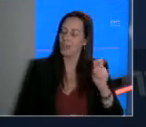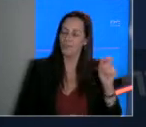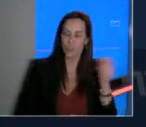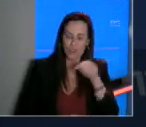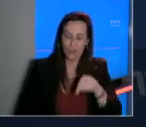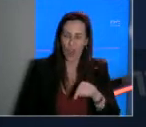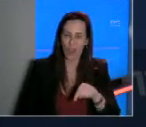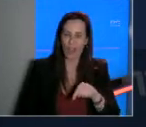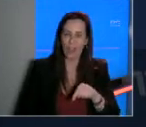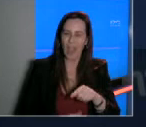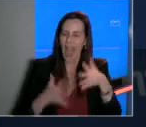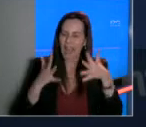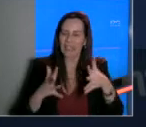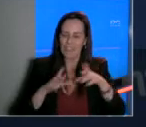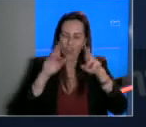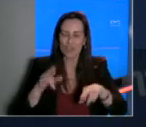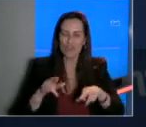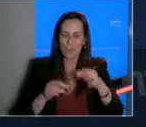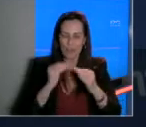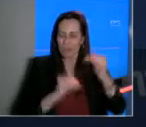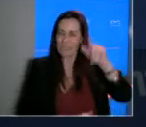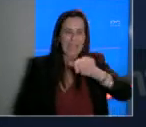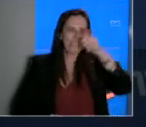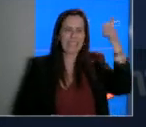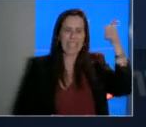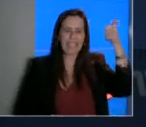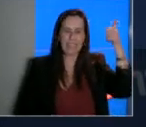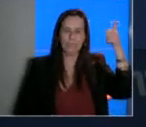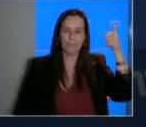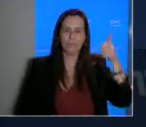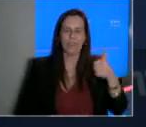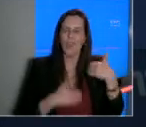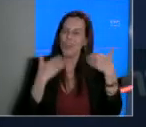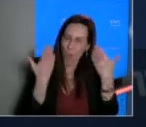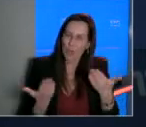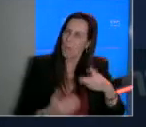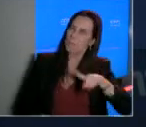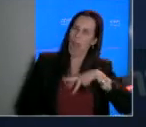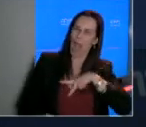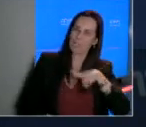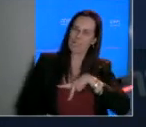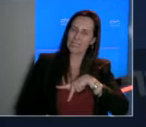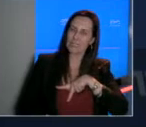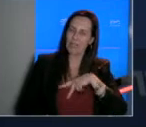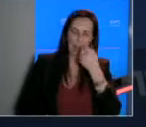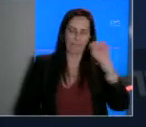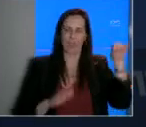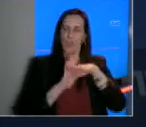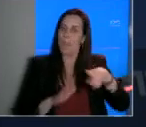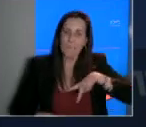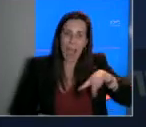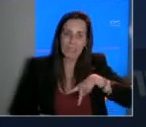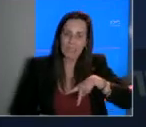שבו ההתקפה על רשויות החוק הגיעה לשיא, נותנים פרס למפירי חוק,